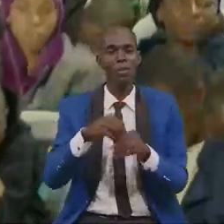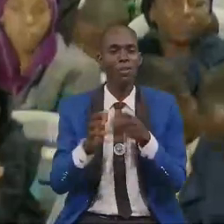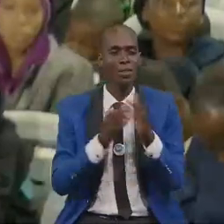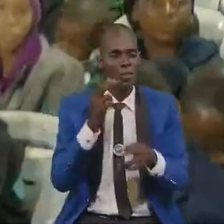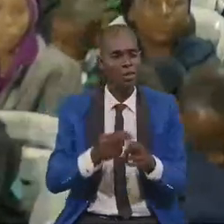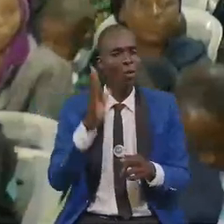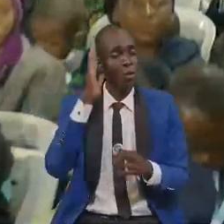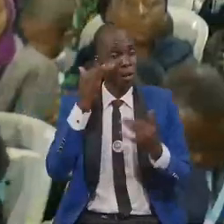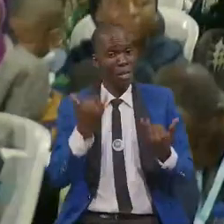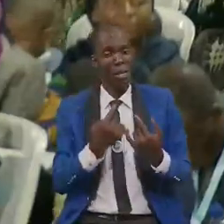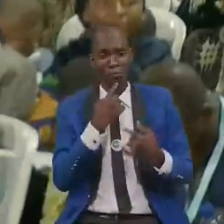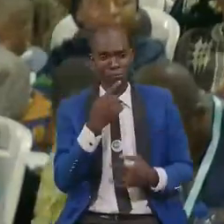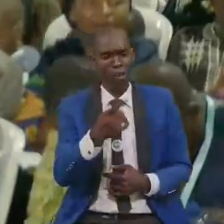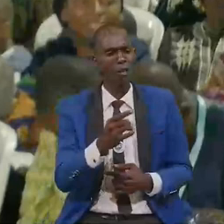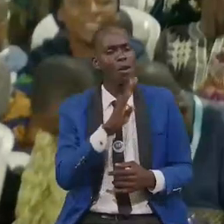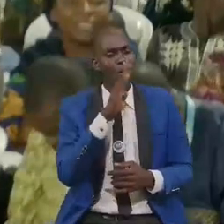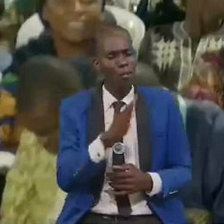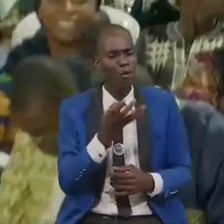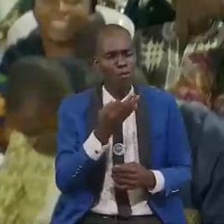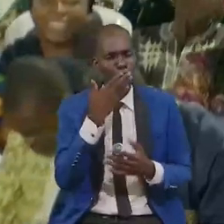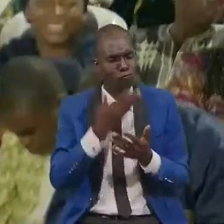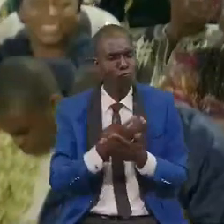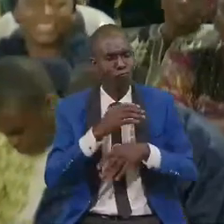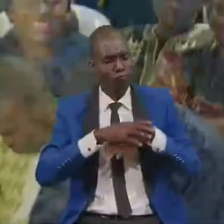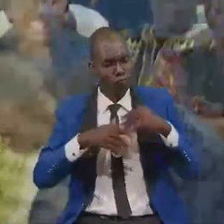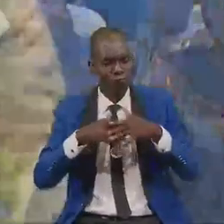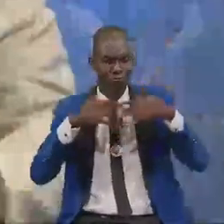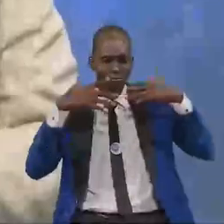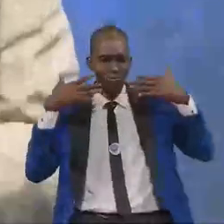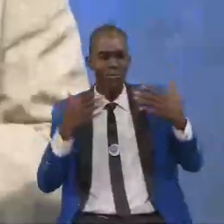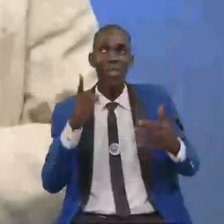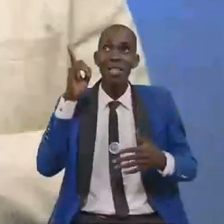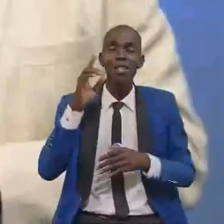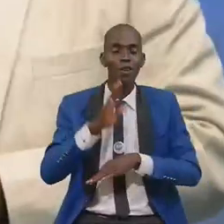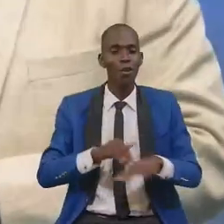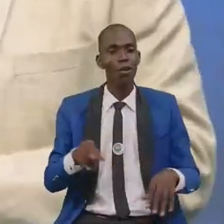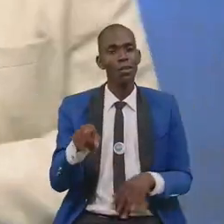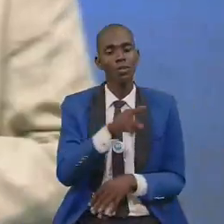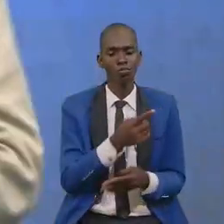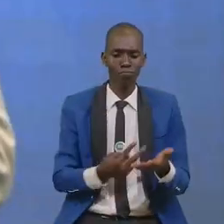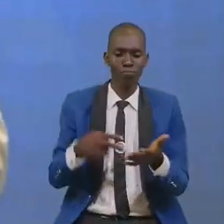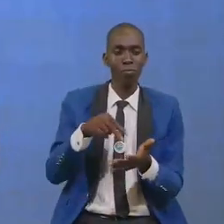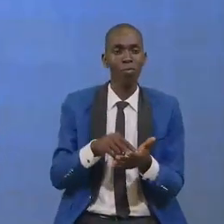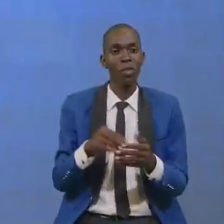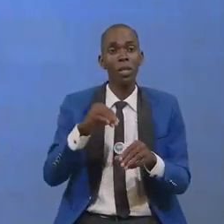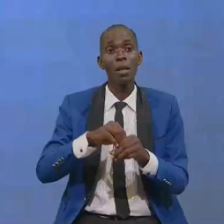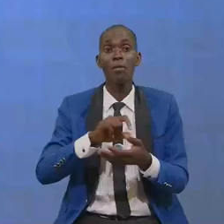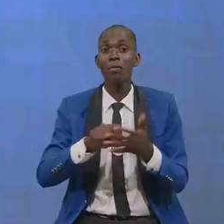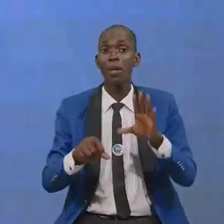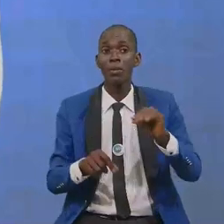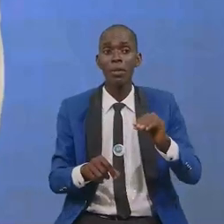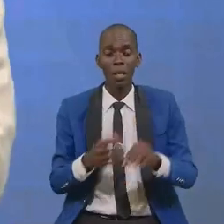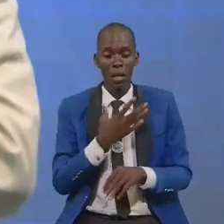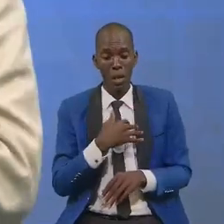propre courage lève-toi il t'appelle verset 50 verset 50 là avec